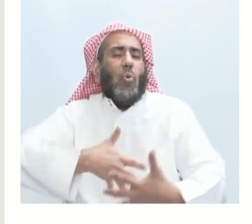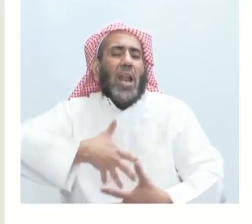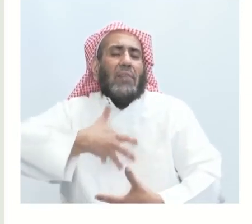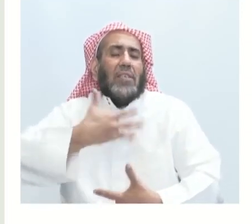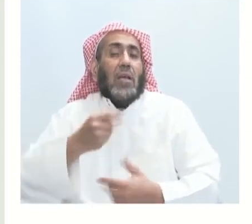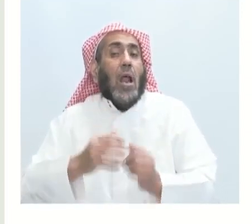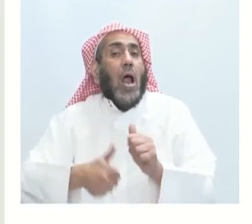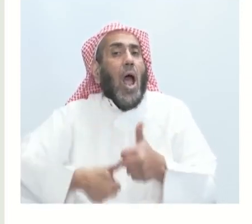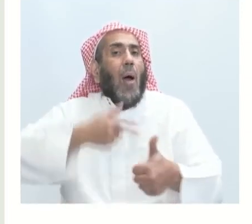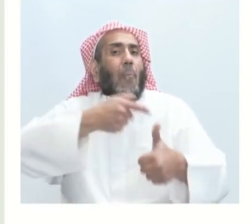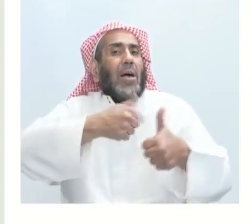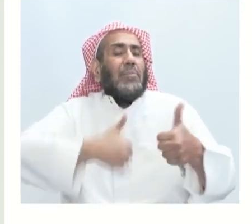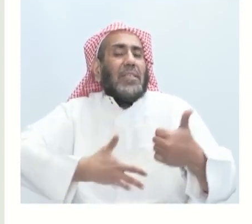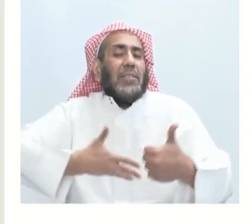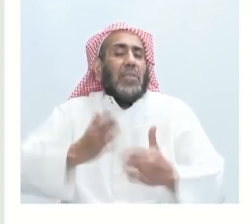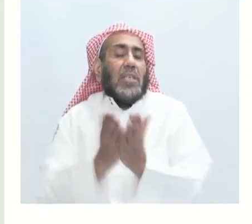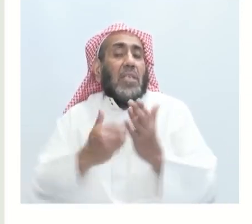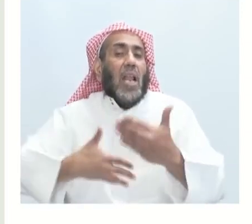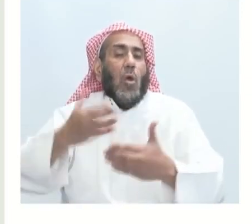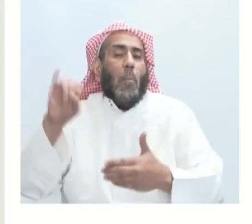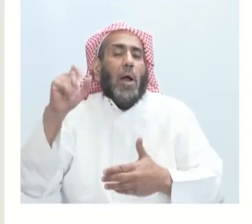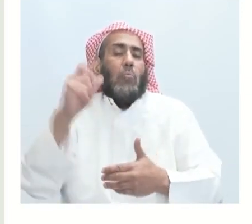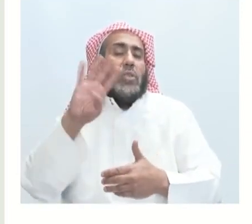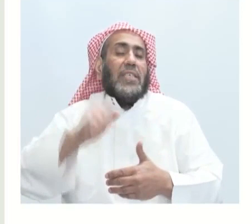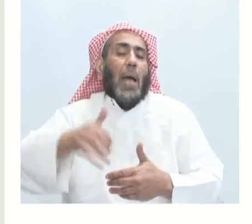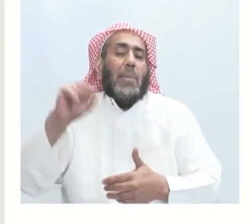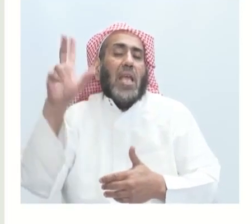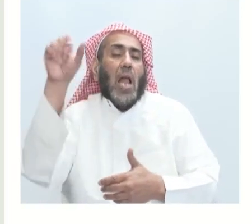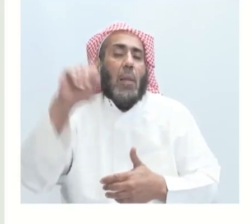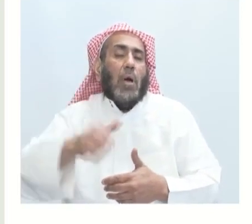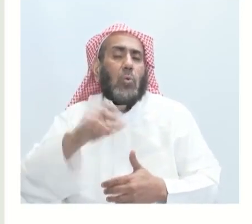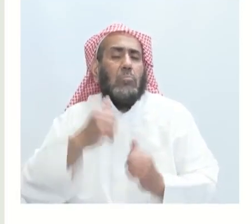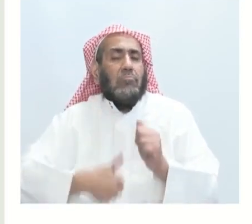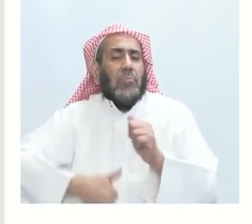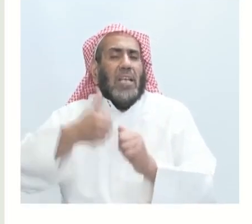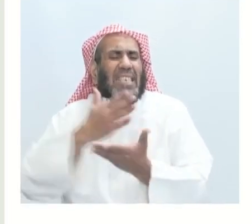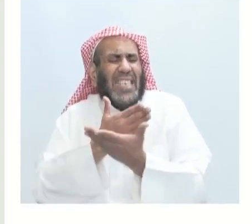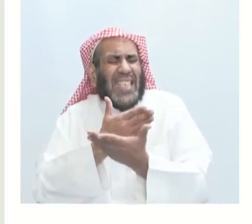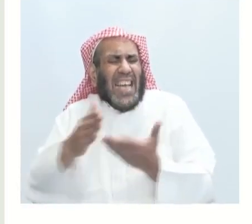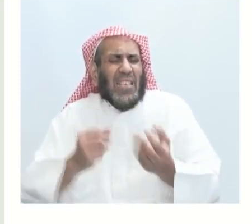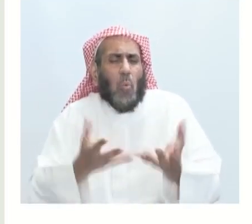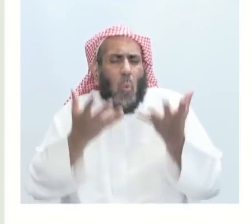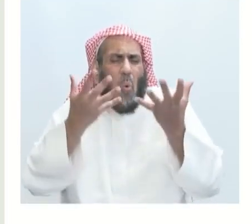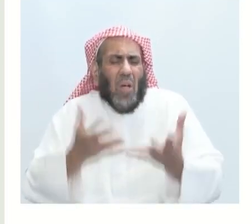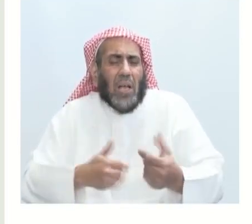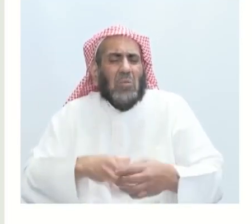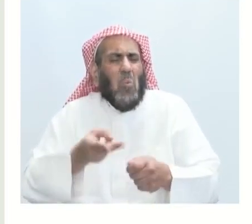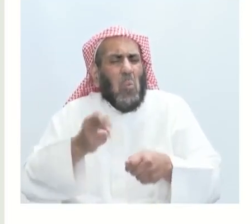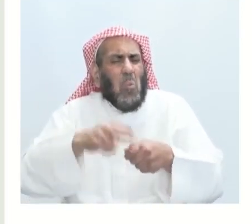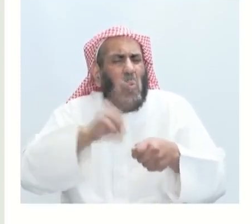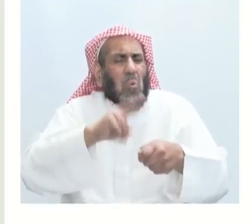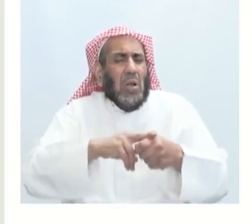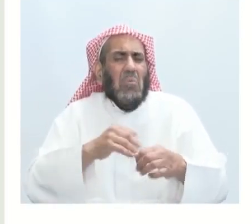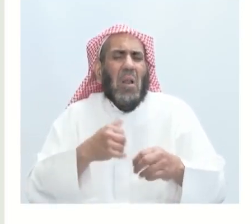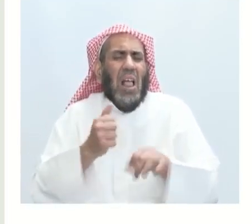رائد مدرسه الاحياء هو محمود سامي البارودي الذي استطاع التخلص من اثقال البديع والتعبير المكرر والاساليب